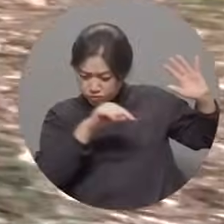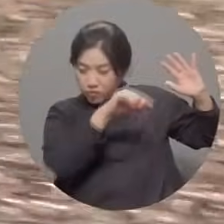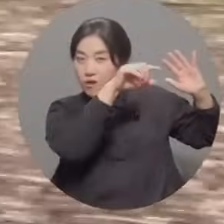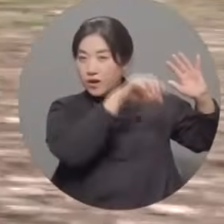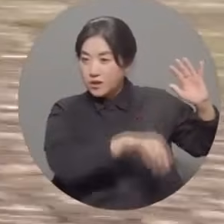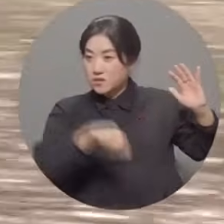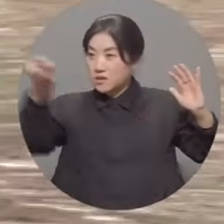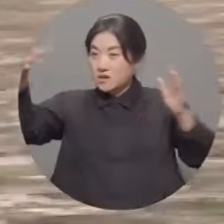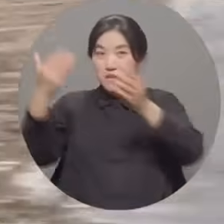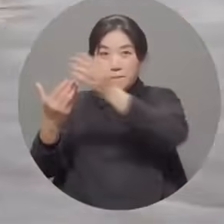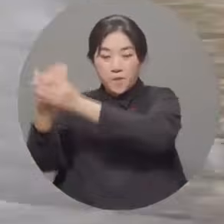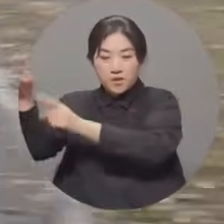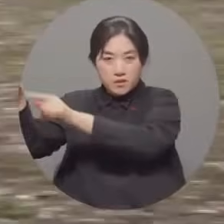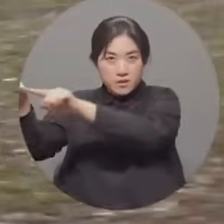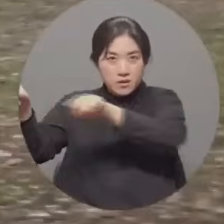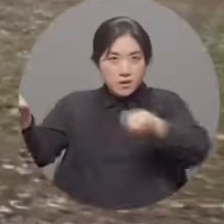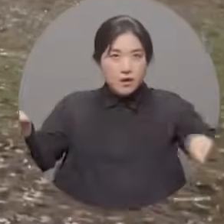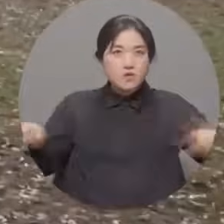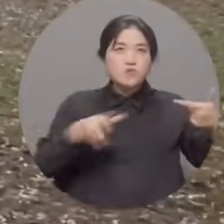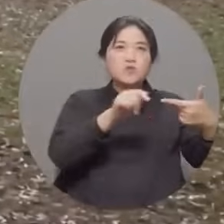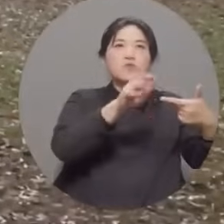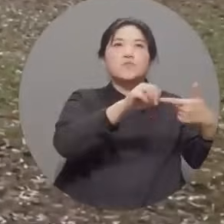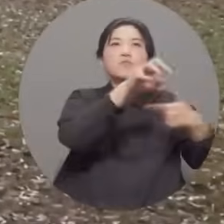현장에서 약 6km 떨어진 곳입니다.